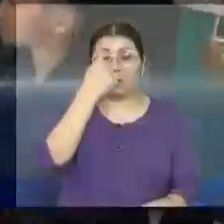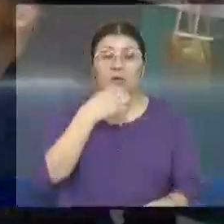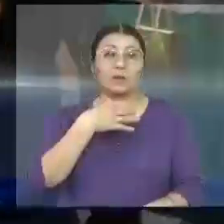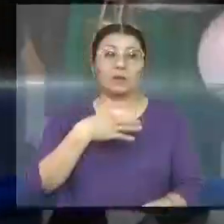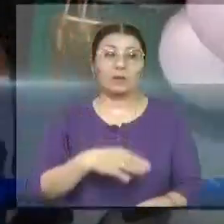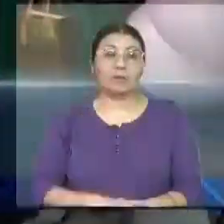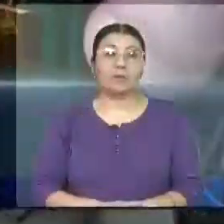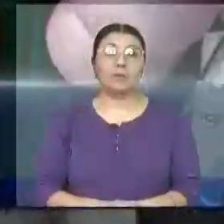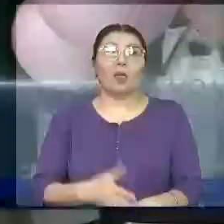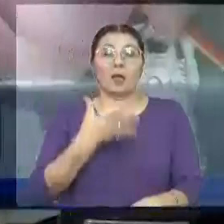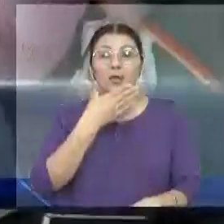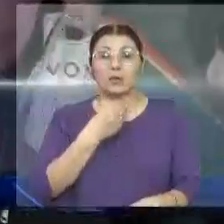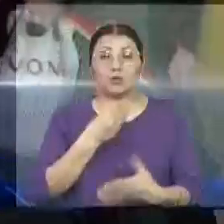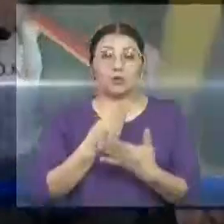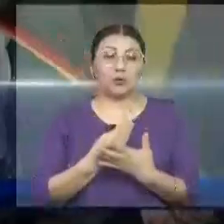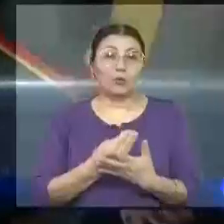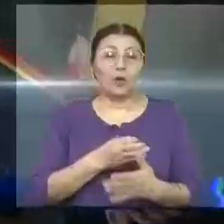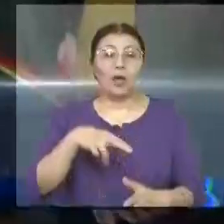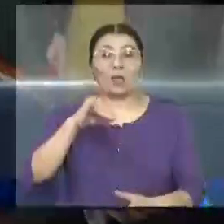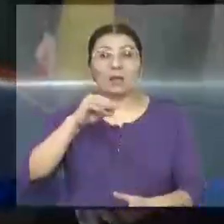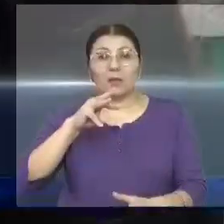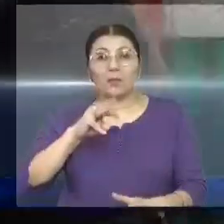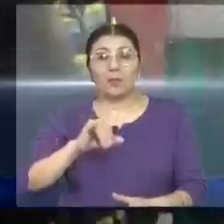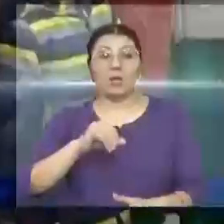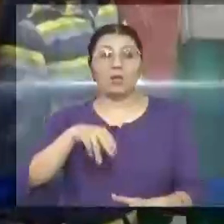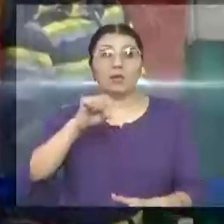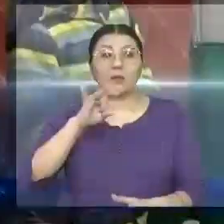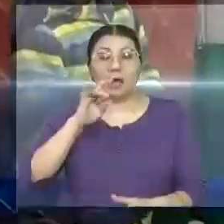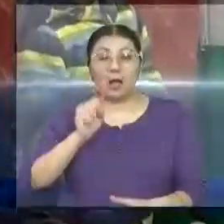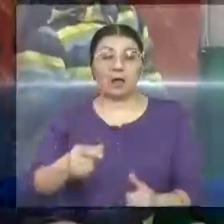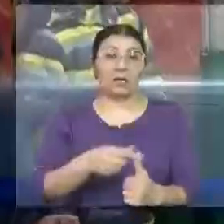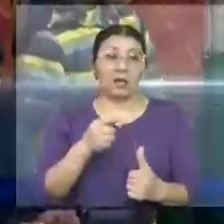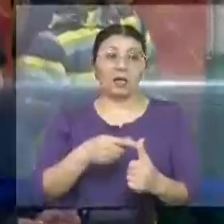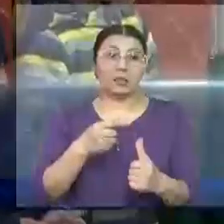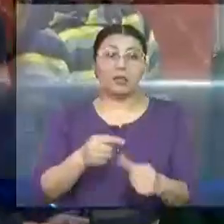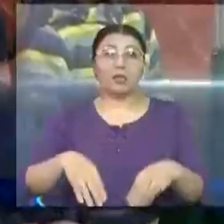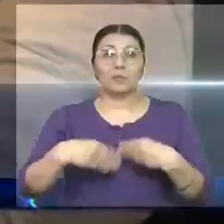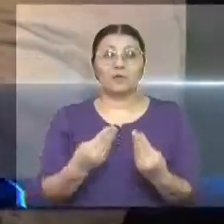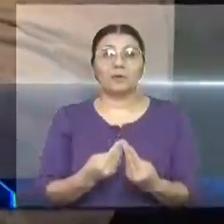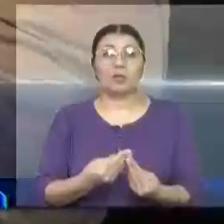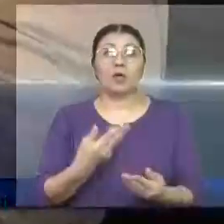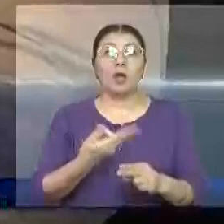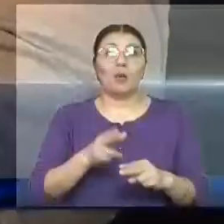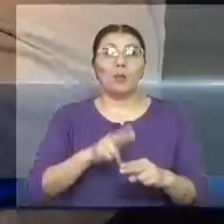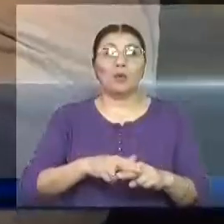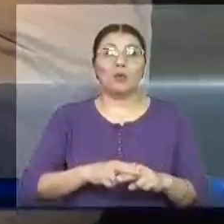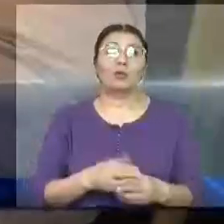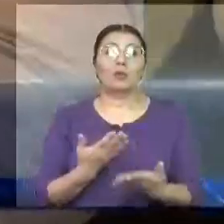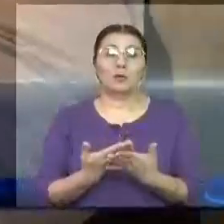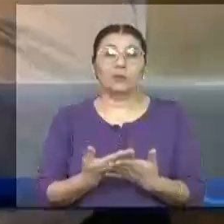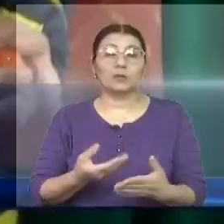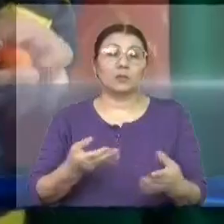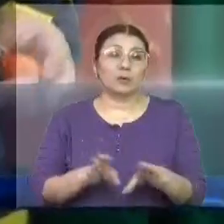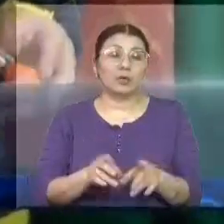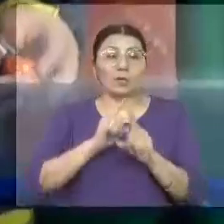Сұлу, әдемі, дара. Перзентханадан шықпай жатып ақ үш қызға есім берілді. Жалпы үшемдердің дүниеге келуі сирек жағдай. Дегенмен